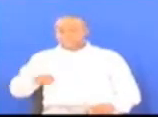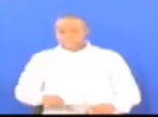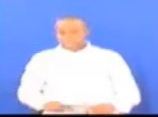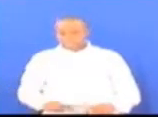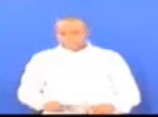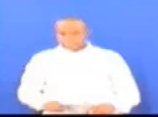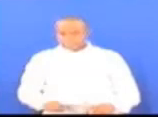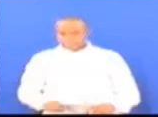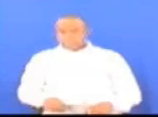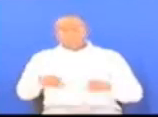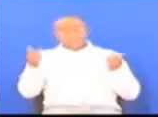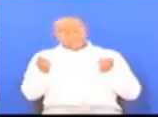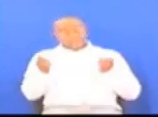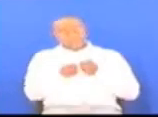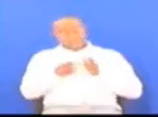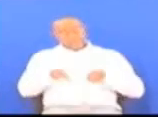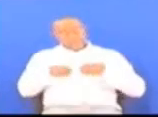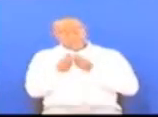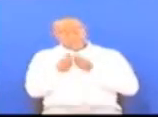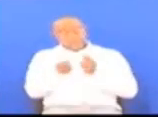Pia nitoe neno la shukurani.